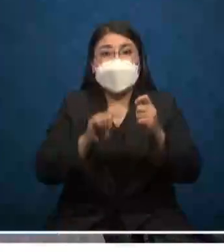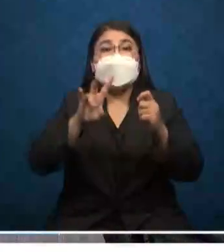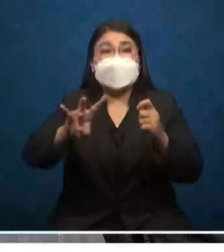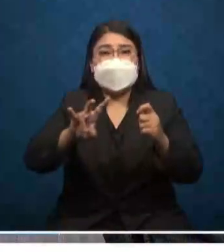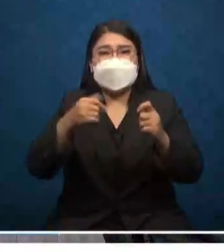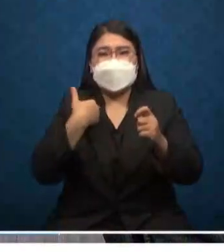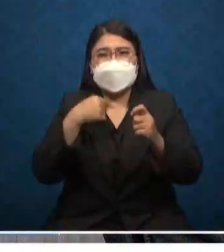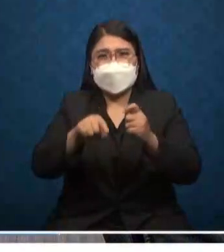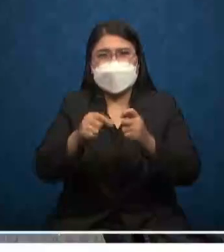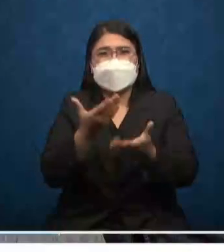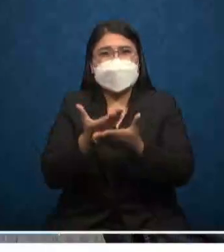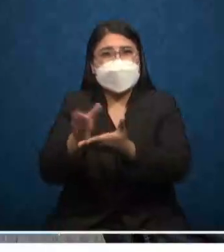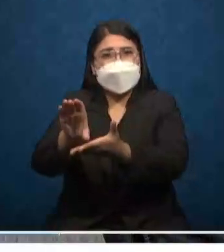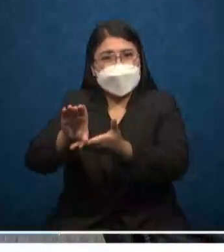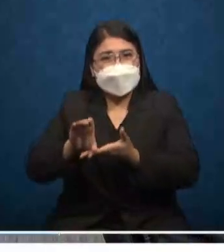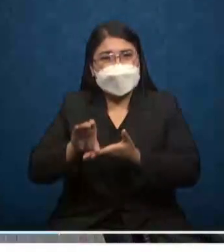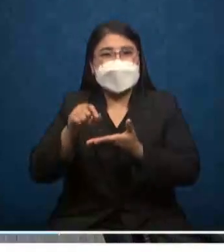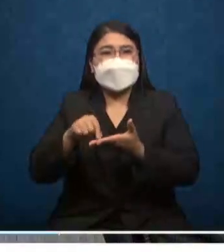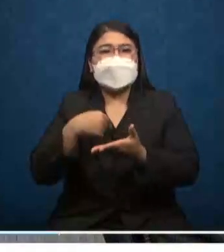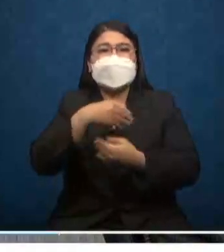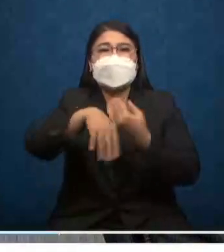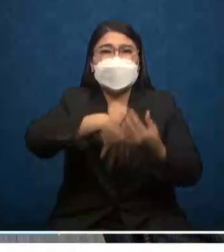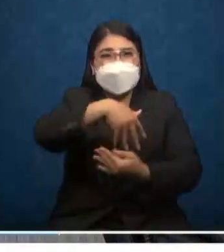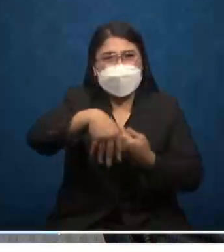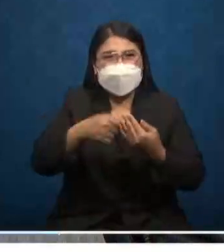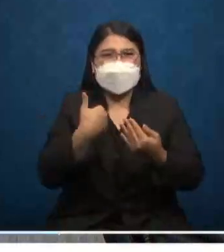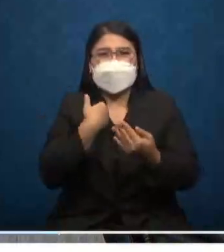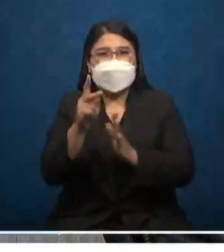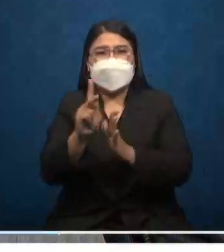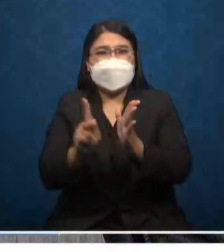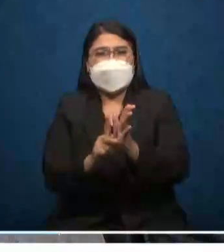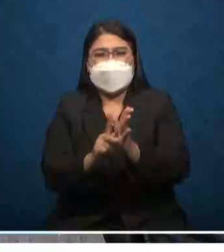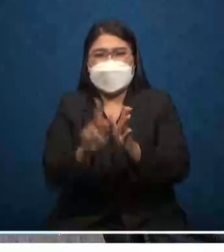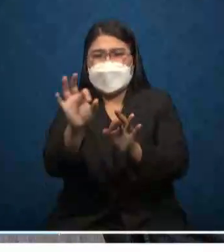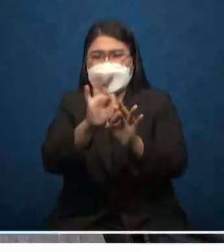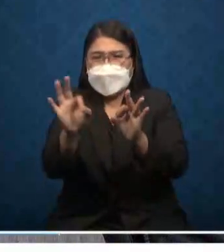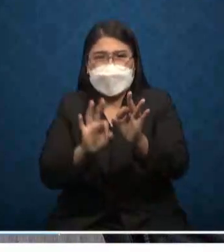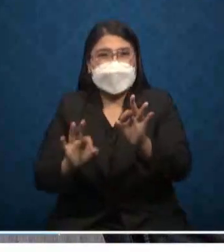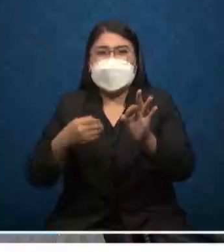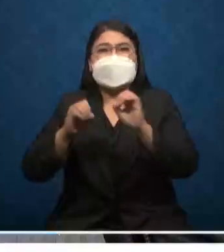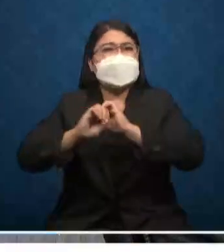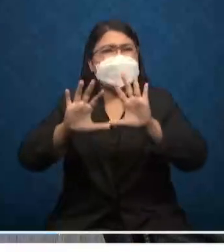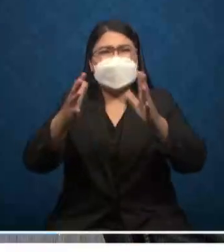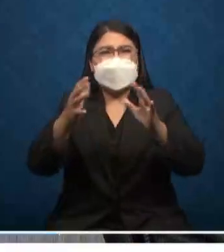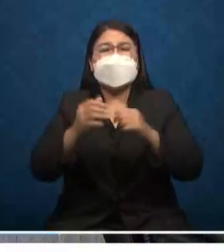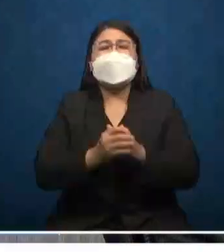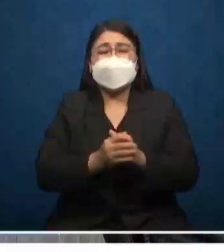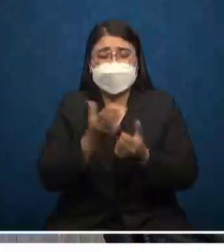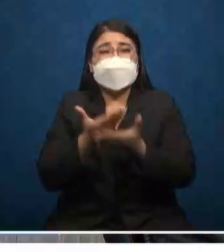าเพื่อคุ้มครองและพัฒนาด้านสิ่งแวดล้อมอันนี้กฎหมายเขียนไว้ไม่ชัดเจนครับเงินและทรัพย์สินที่ได้รับมาเนี่ยความหมาย